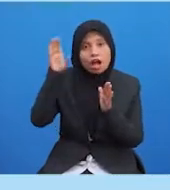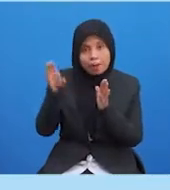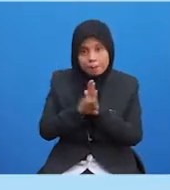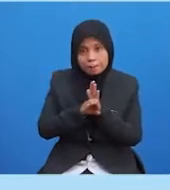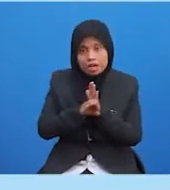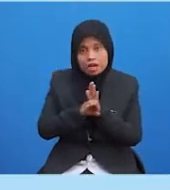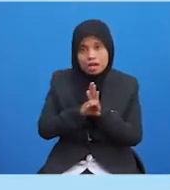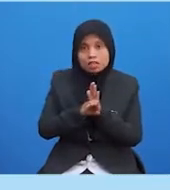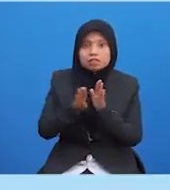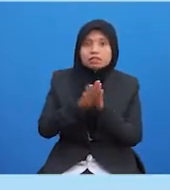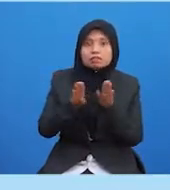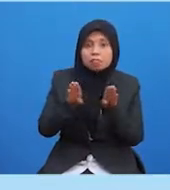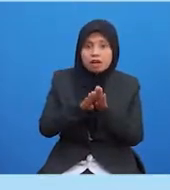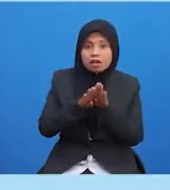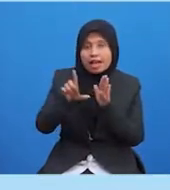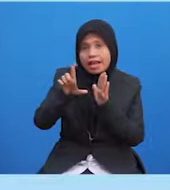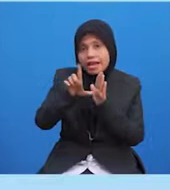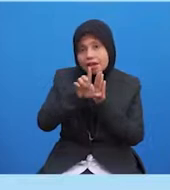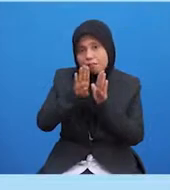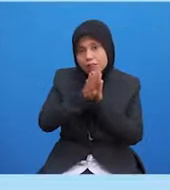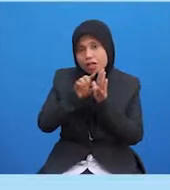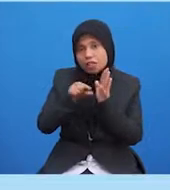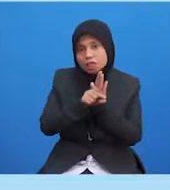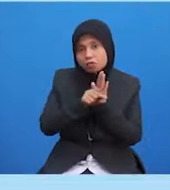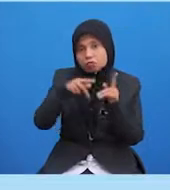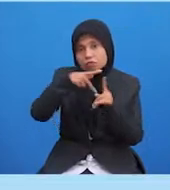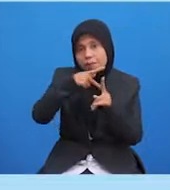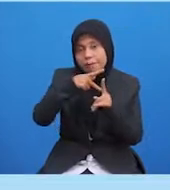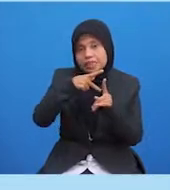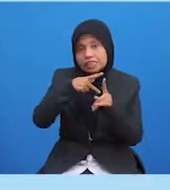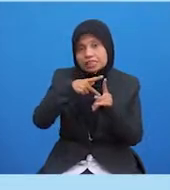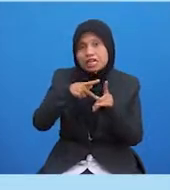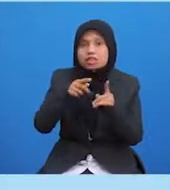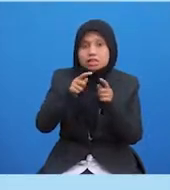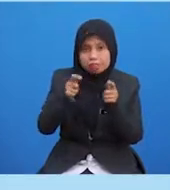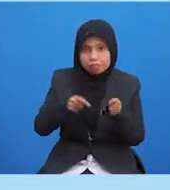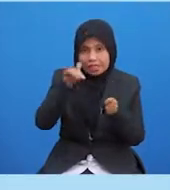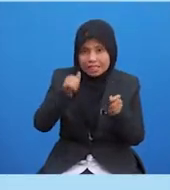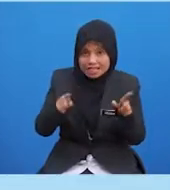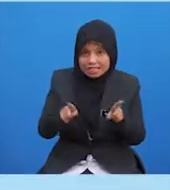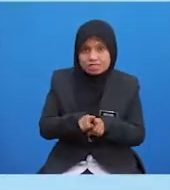sebagai latar belakang diperoleh daripada directory yang sama,